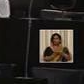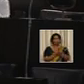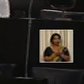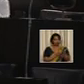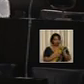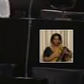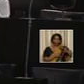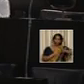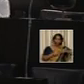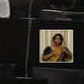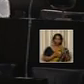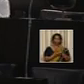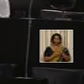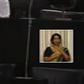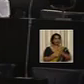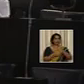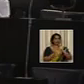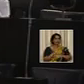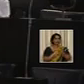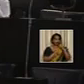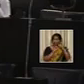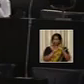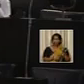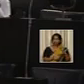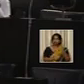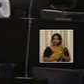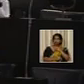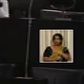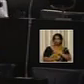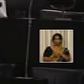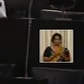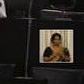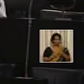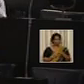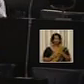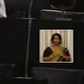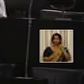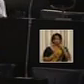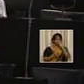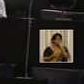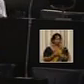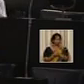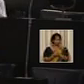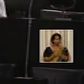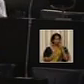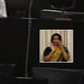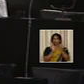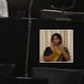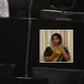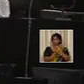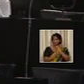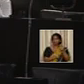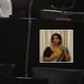හිමියන්ගේ අනිකුත් කොටස් රජයට ඉවත් කළ හැකිය. මේ ආකාරයෙන් රජයේ ලාභ ලබන අතර ජාතික ආරක්ෂාව සහතික